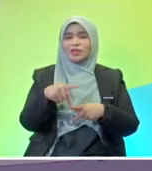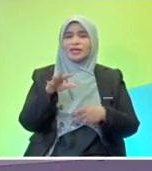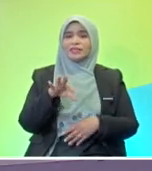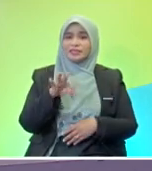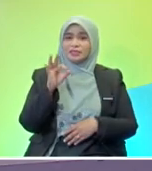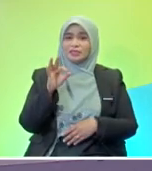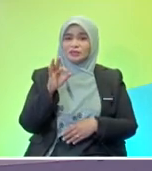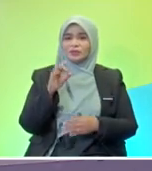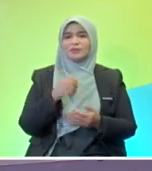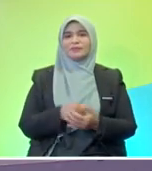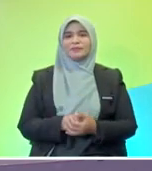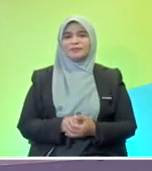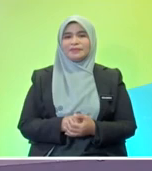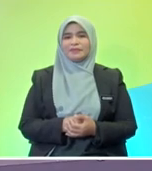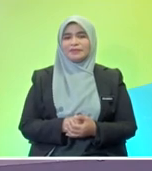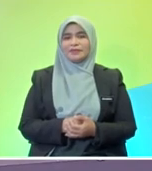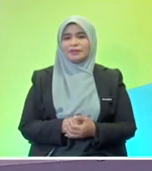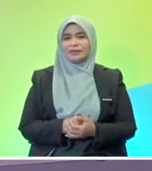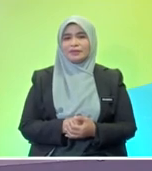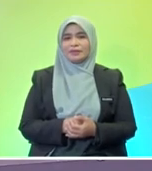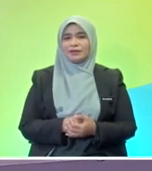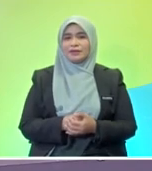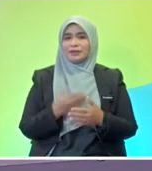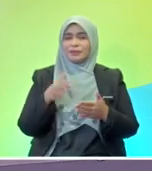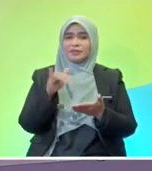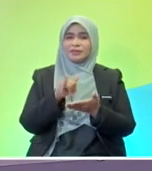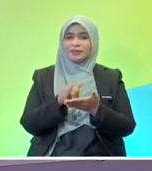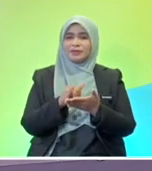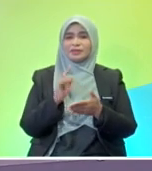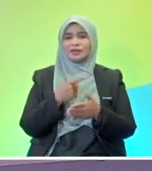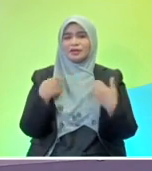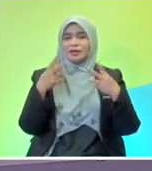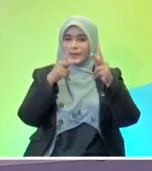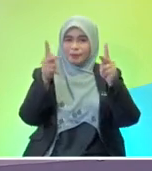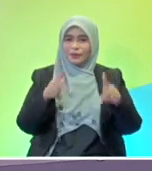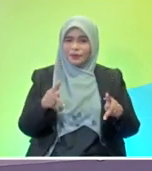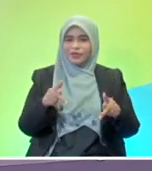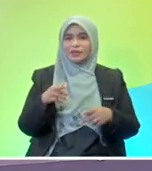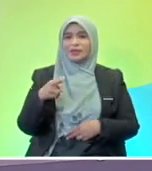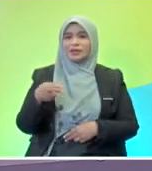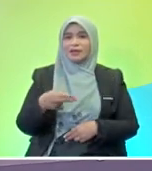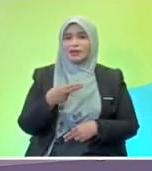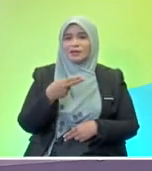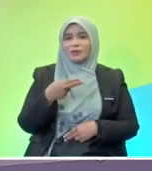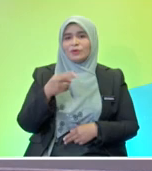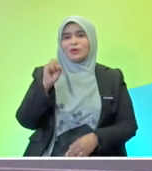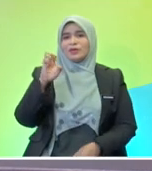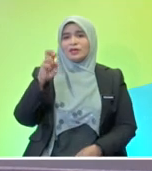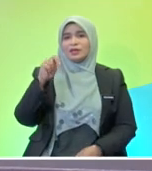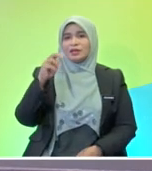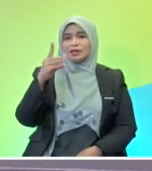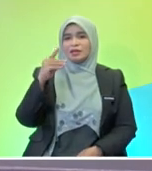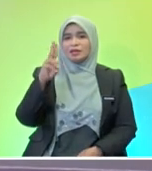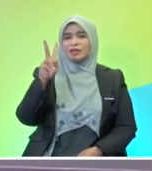tu. Tisu. Okey. Kemudian kita ada boneka senduk. Senduk cikgu. Boneka senduk dah